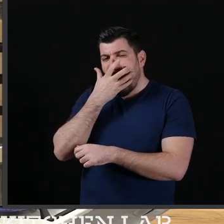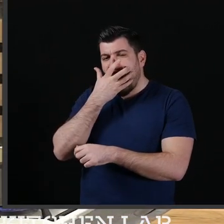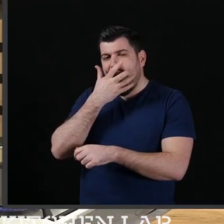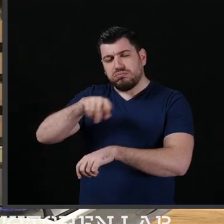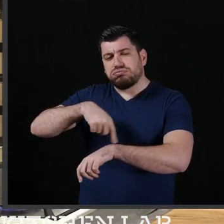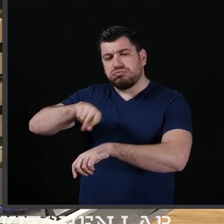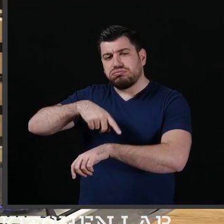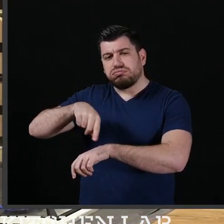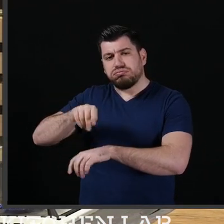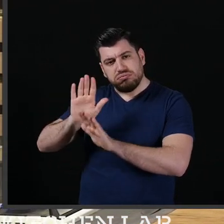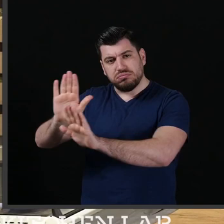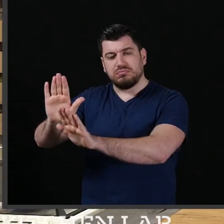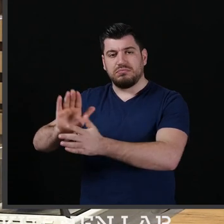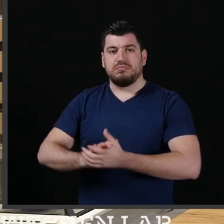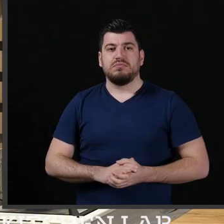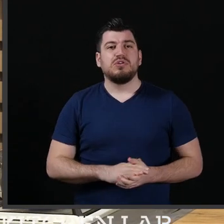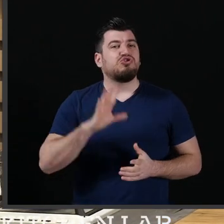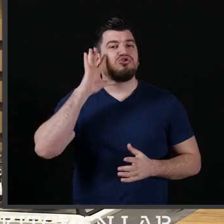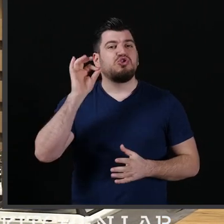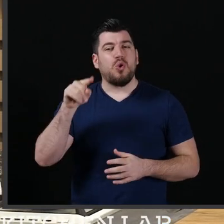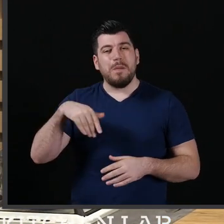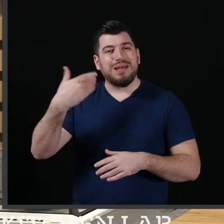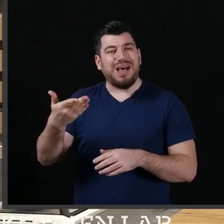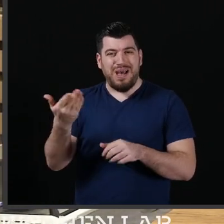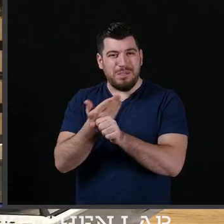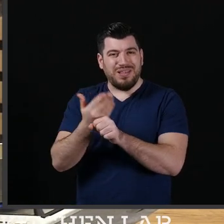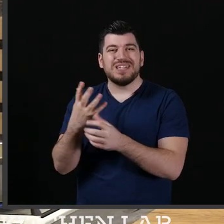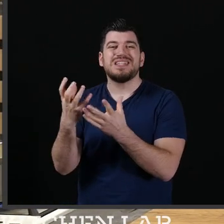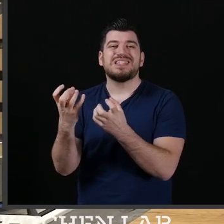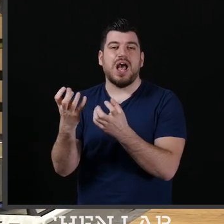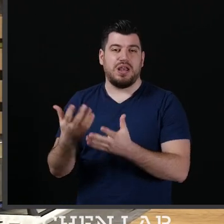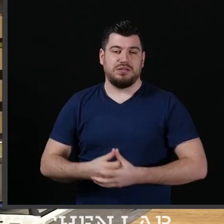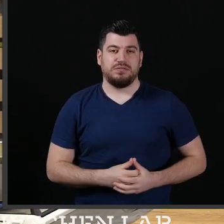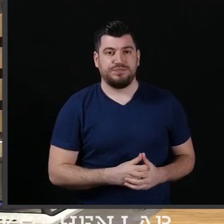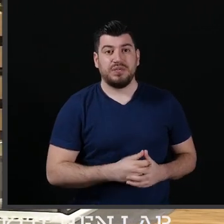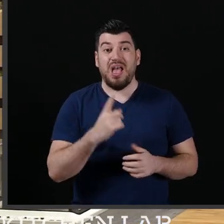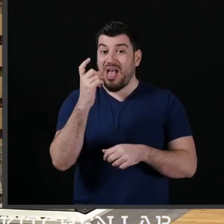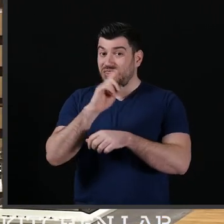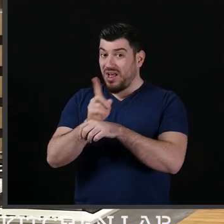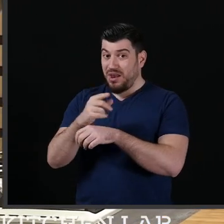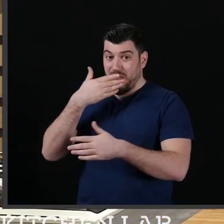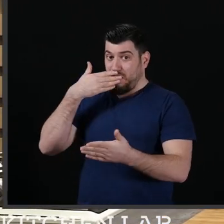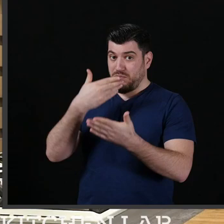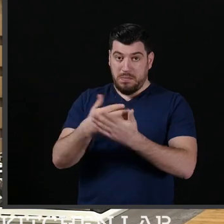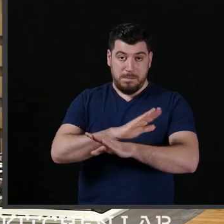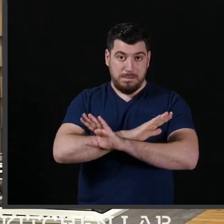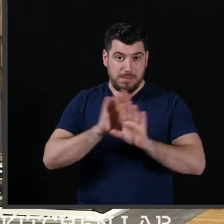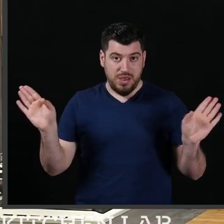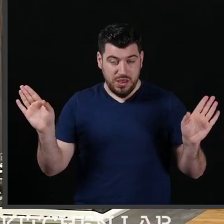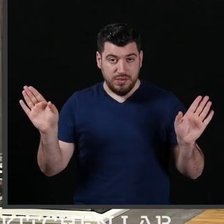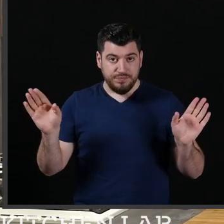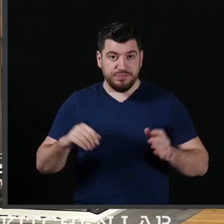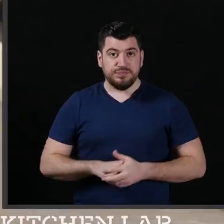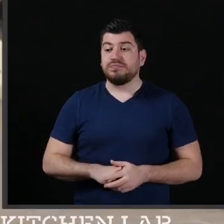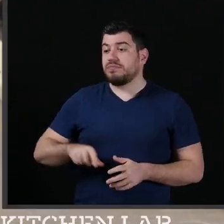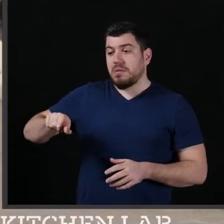προετοιμάζουμε τις πατάτες. Αυτό είναι το μυστικό για να πετύχουν και να γίνουν τραγανές. Τώρα, μετά από τα 10 λεπτάκια που σας είπα, από τη στιγμή που αρχίζει να βράζει το νερό, σβήνουμε